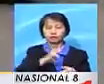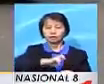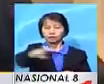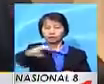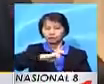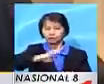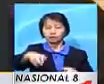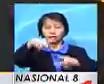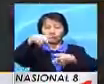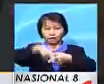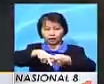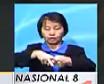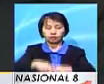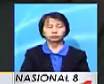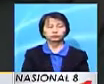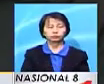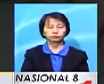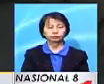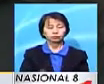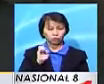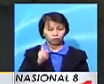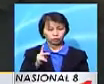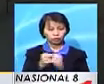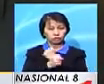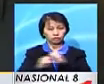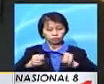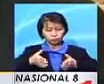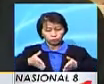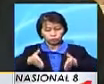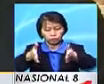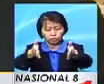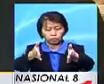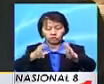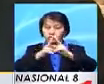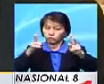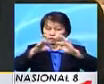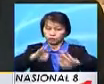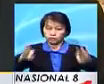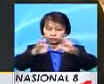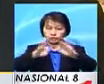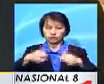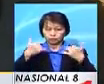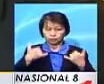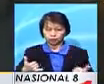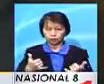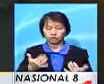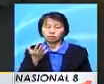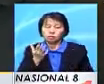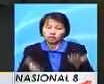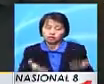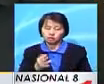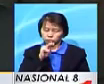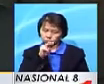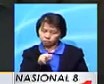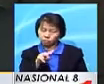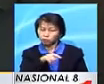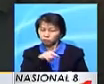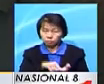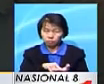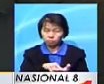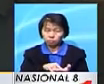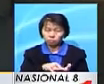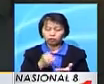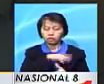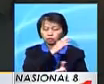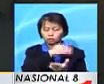perancangan kerajaan. Baik Dato', keselamatan jalan raya menjadi satu isu yang begitu penting sekarang. Adakah kementerian akan melihat perkara ini dan